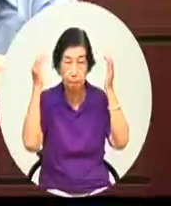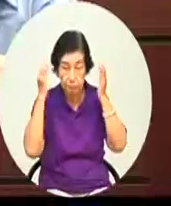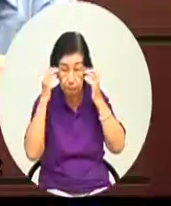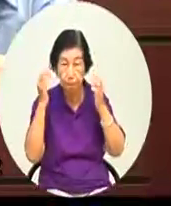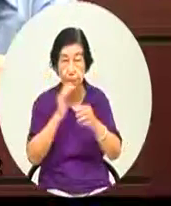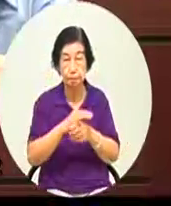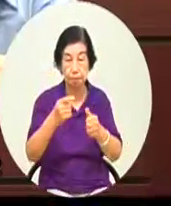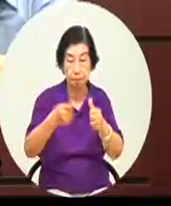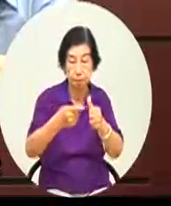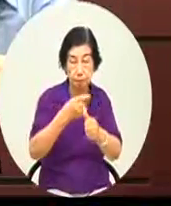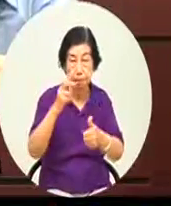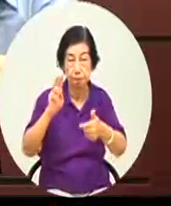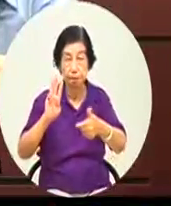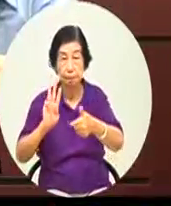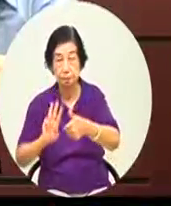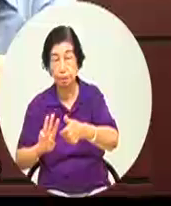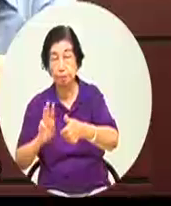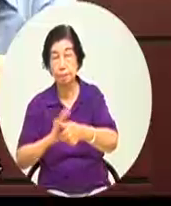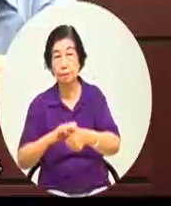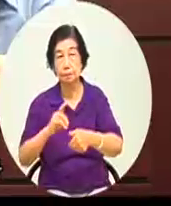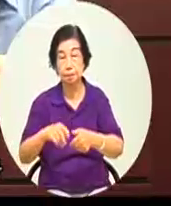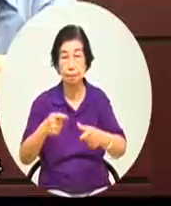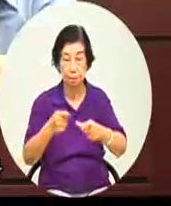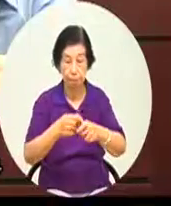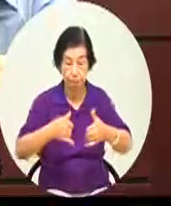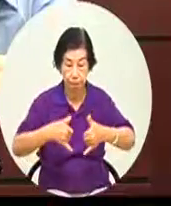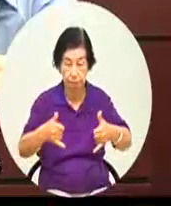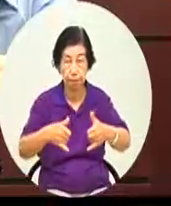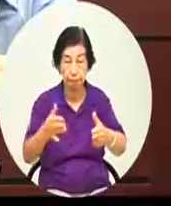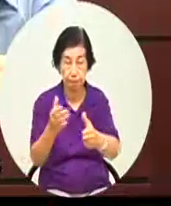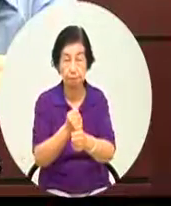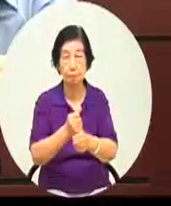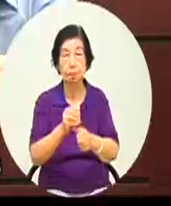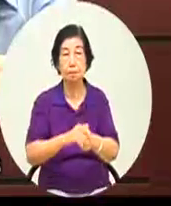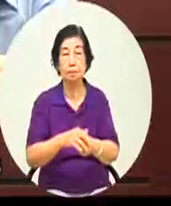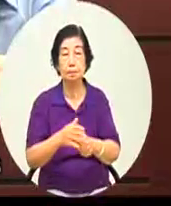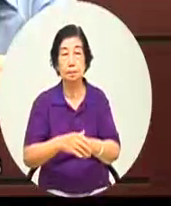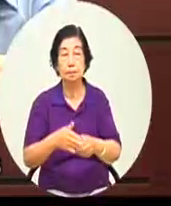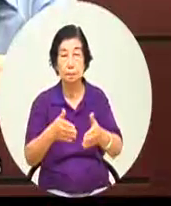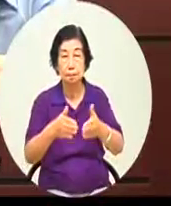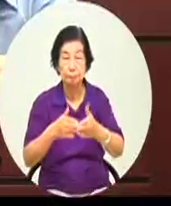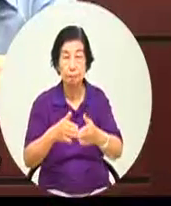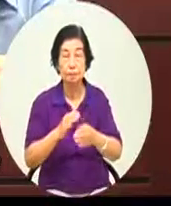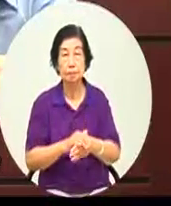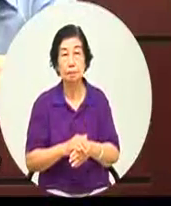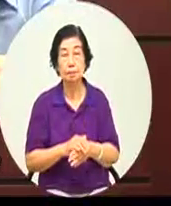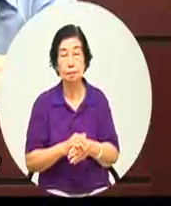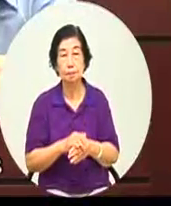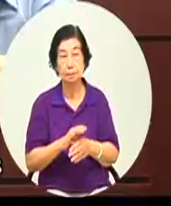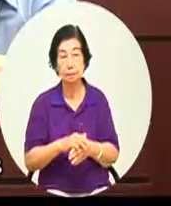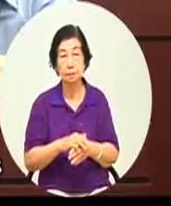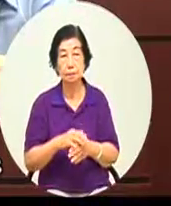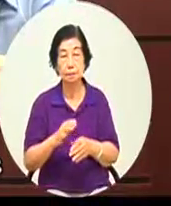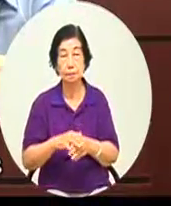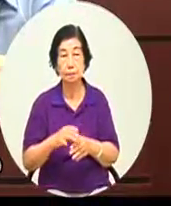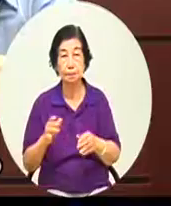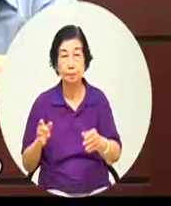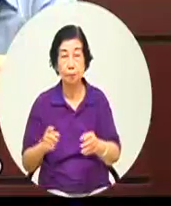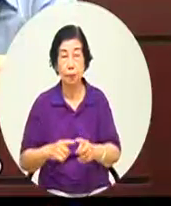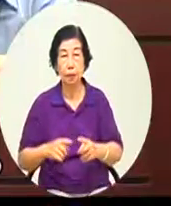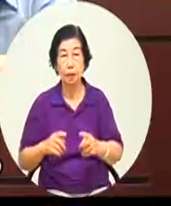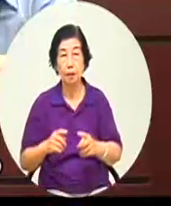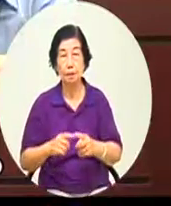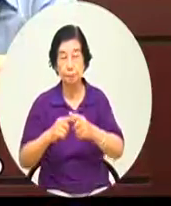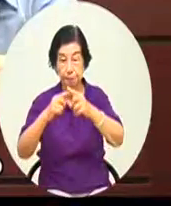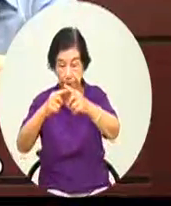持续跟公路总局哈，来做要求跟进行必要的这个会勘，看看什么样的方